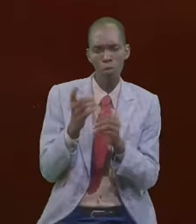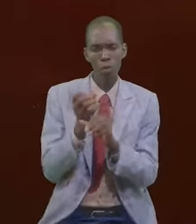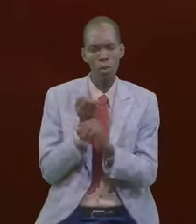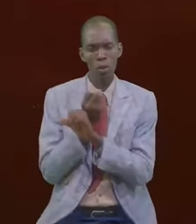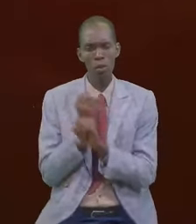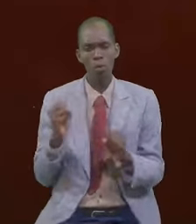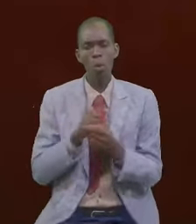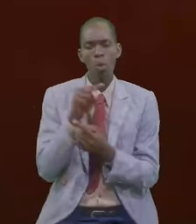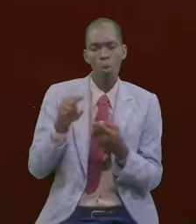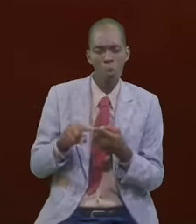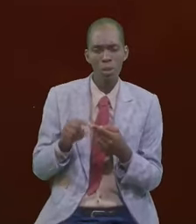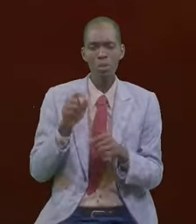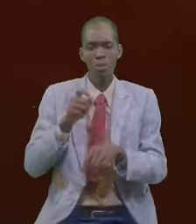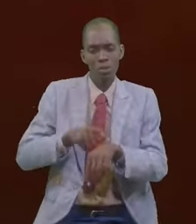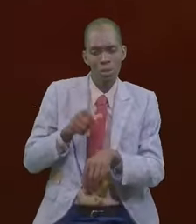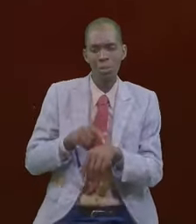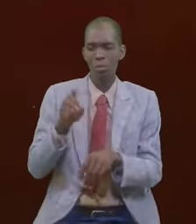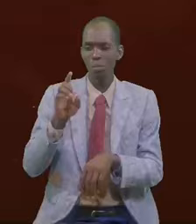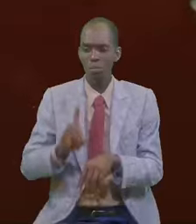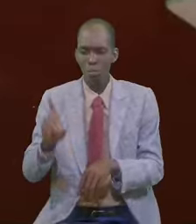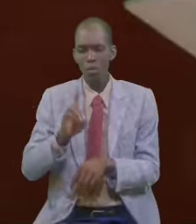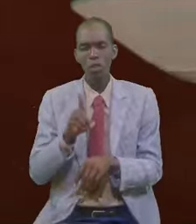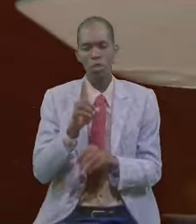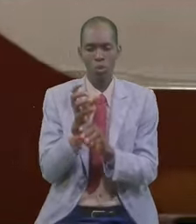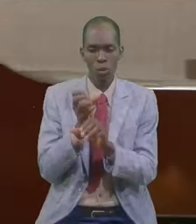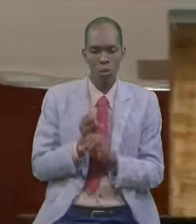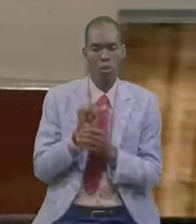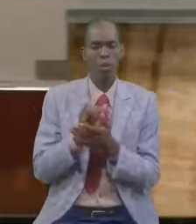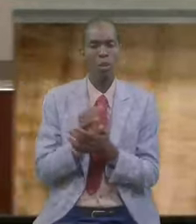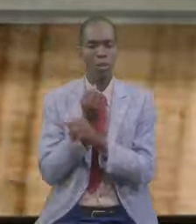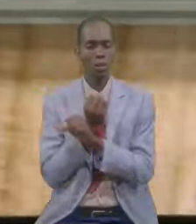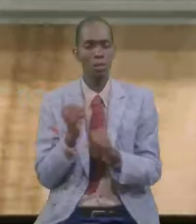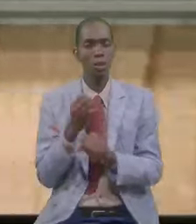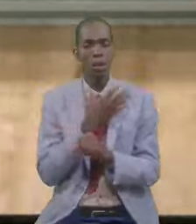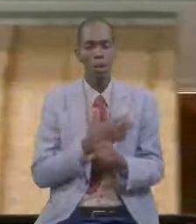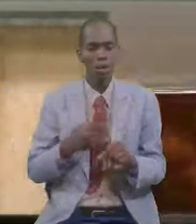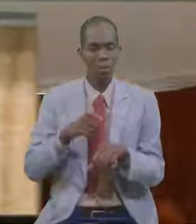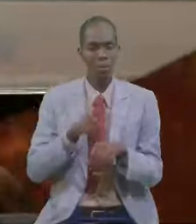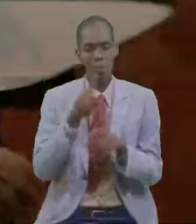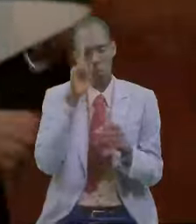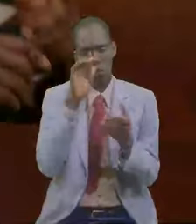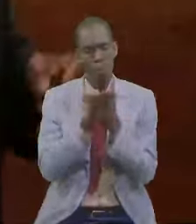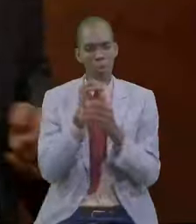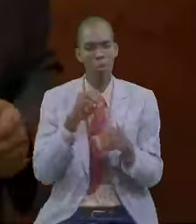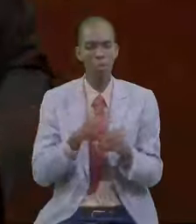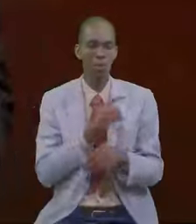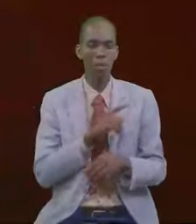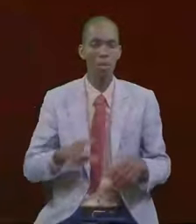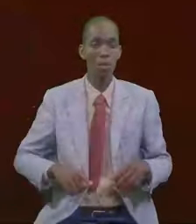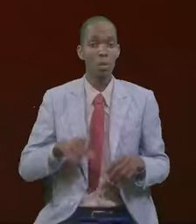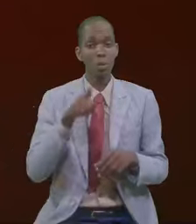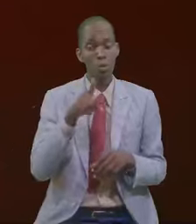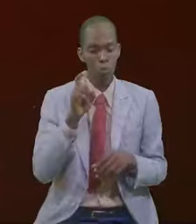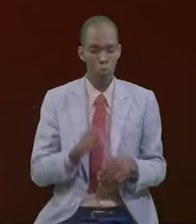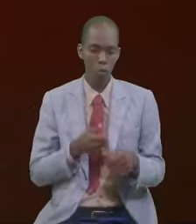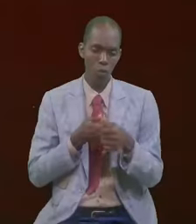pouvez dire comment la chose exacte qui s'est produite dès que vous avez cru au Seigneur?